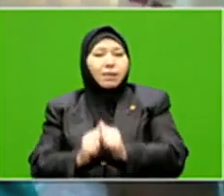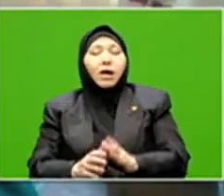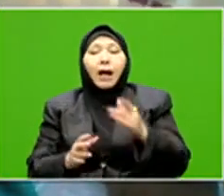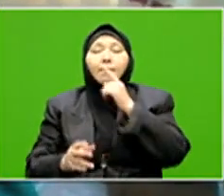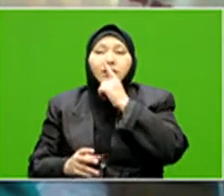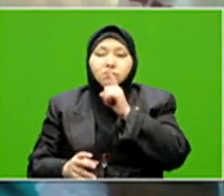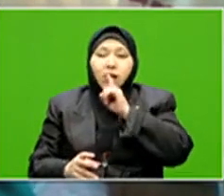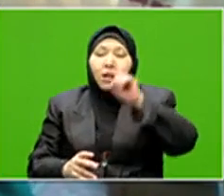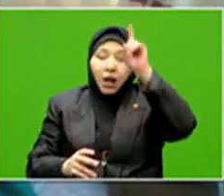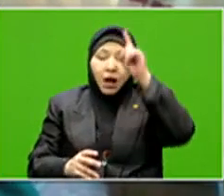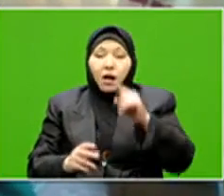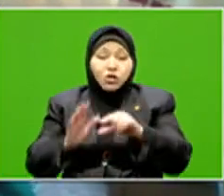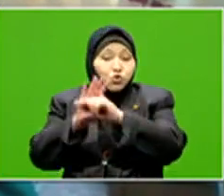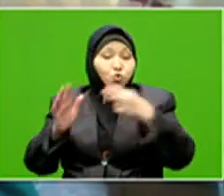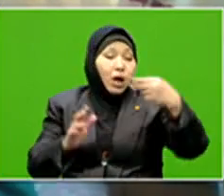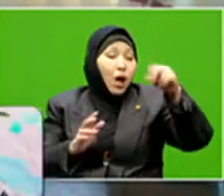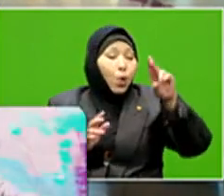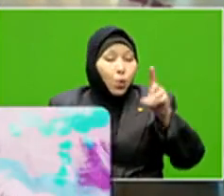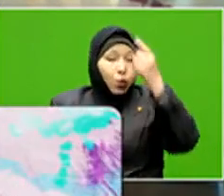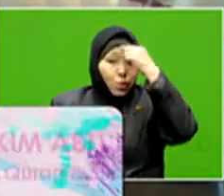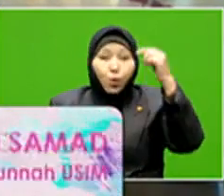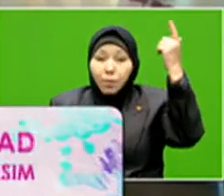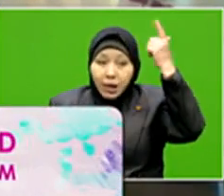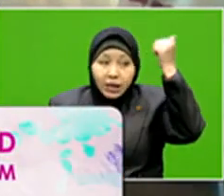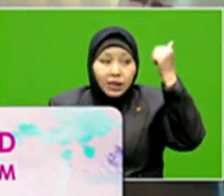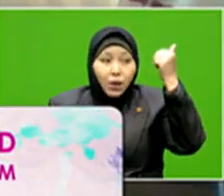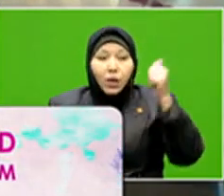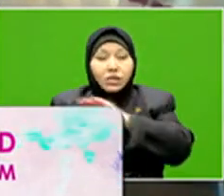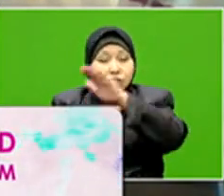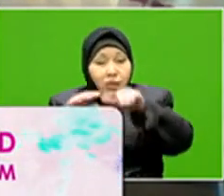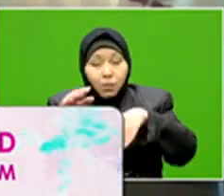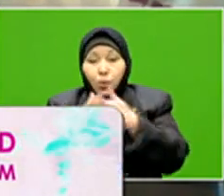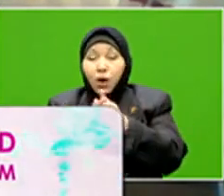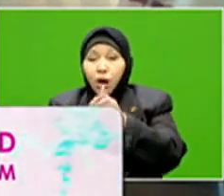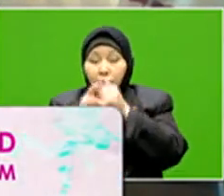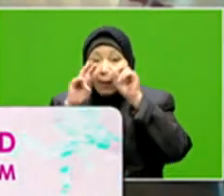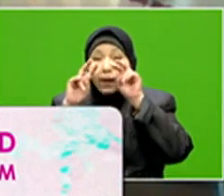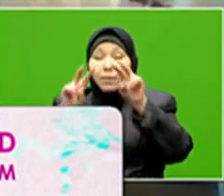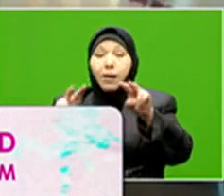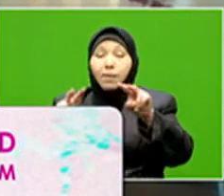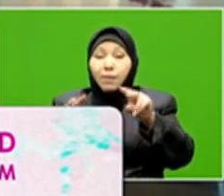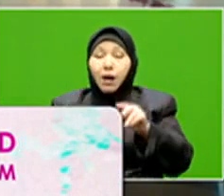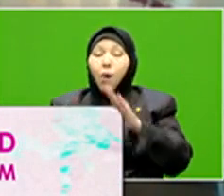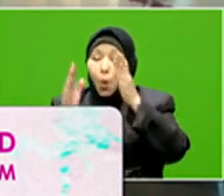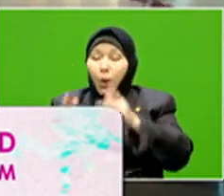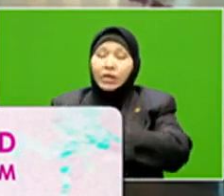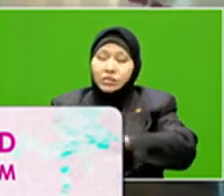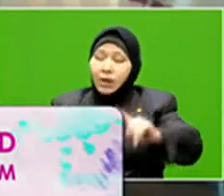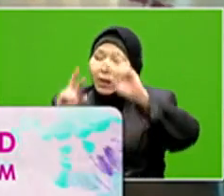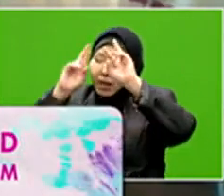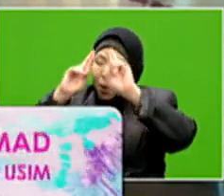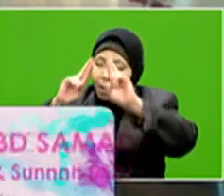Bismillah. Surah Hud ni untuk pengetahuan semua penonton muslimin dan muslimat yang dirahmati Allah